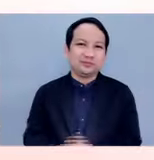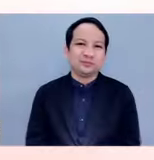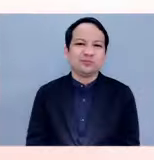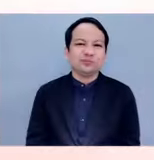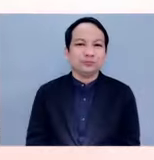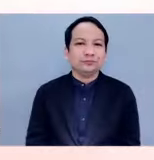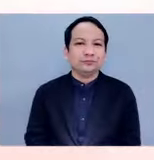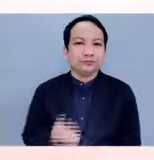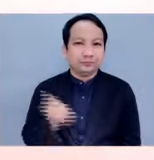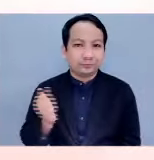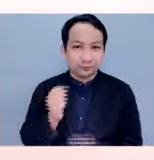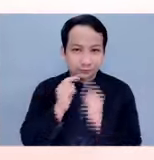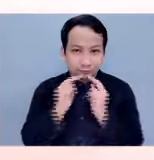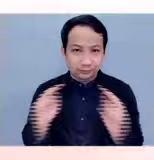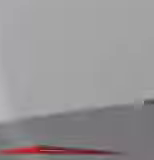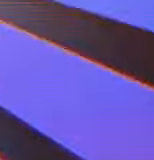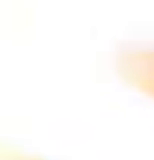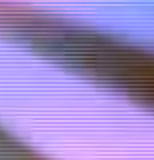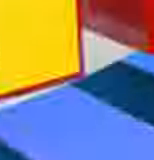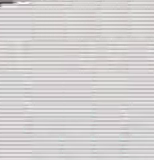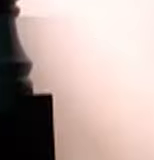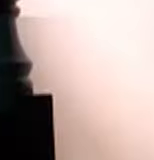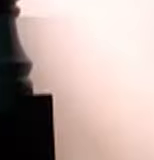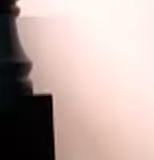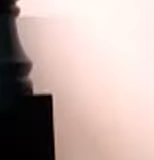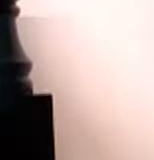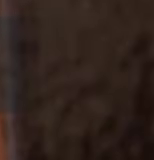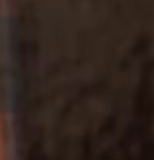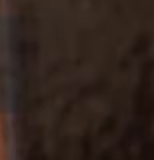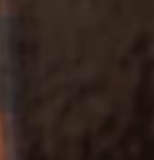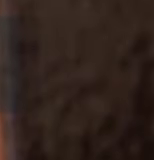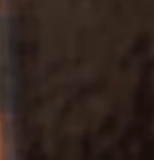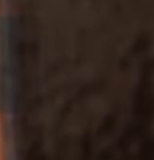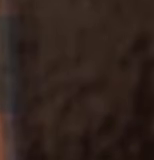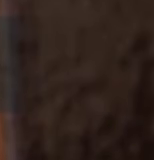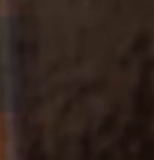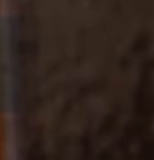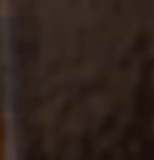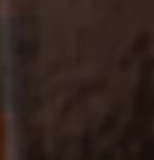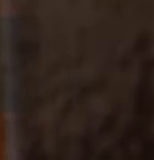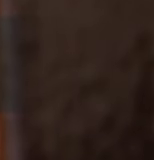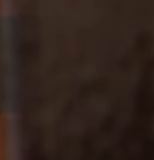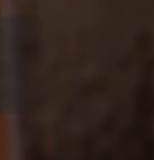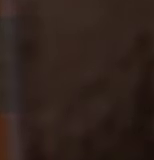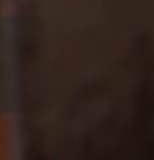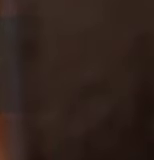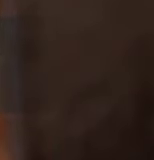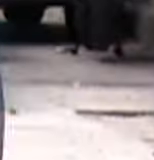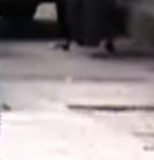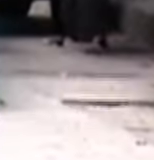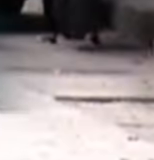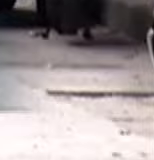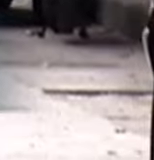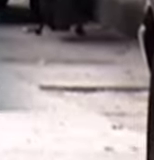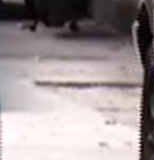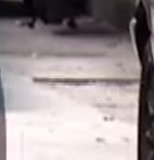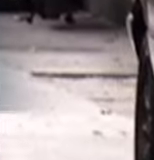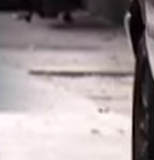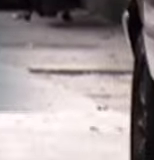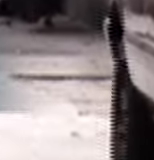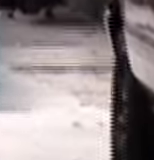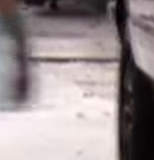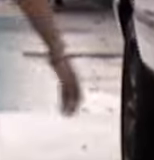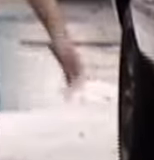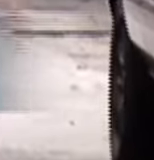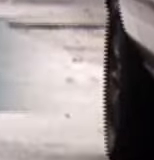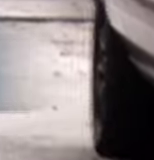usapin naman, ang mga mabubuti at masasamang epekto ng ugali natin mas ay mas i-please ang mga tao. People